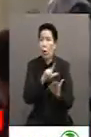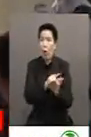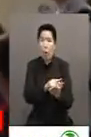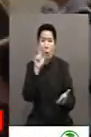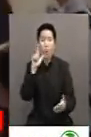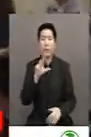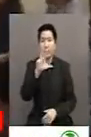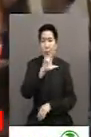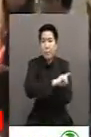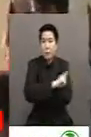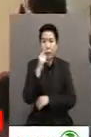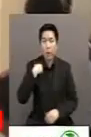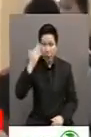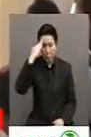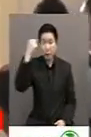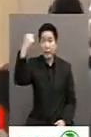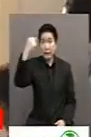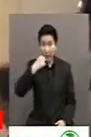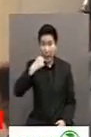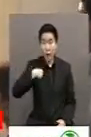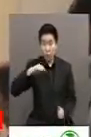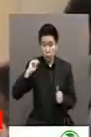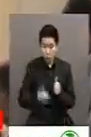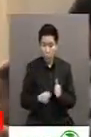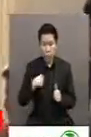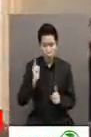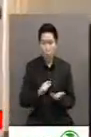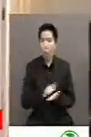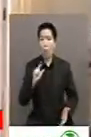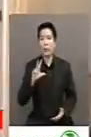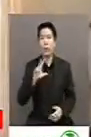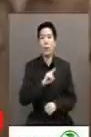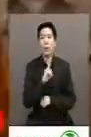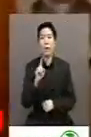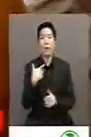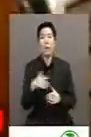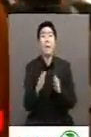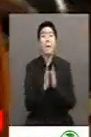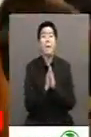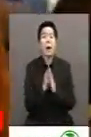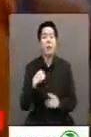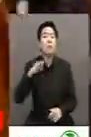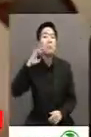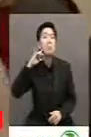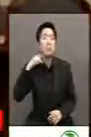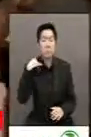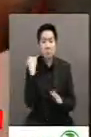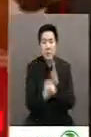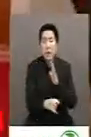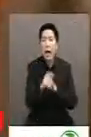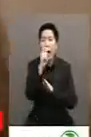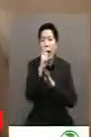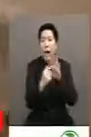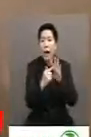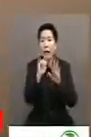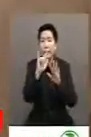3วันนับแต่วันที่ทราบคำสั่งลงโทษนะคะส่วนถ้าไปดูการจับศึกพระกรณีทำผิดอาญาโด